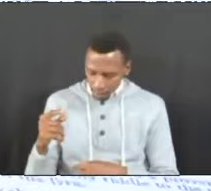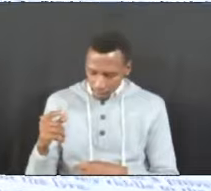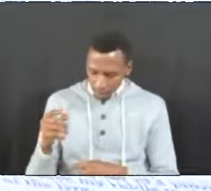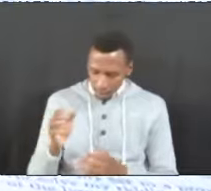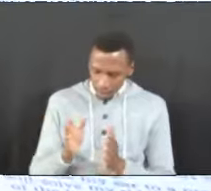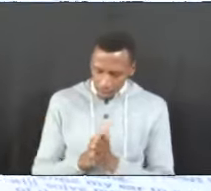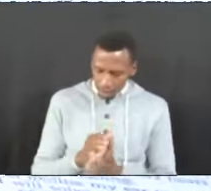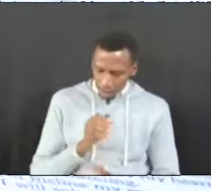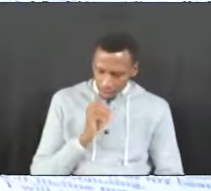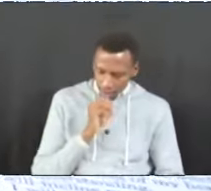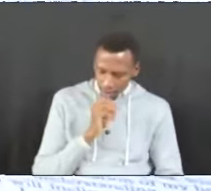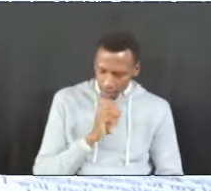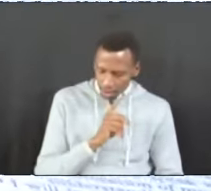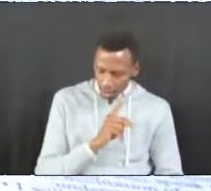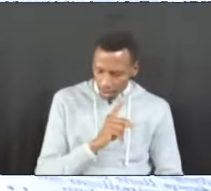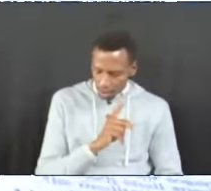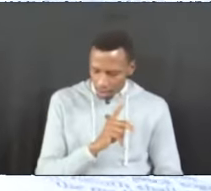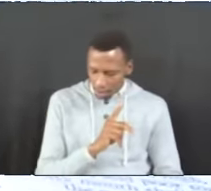kunichuku